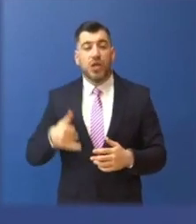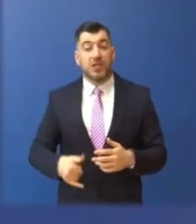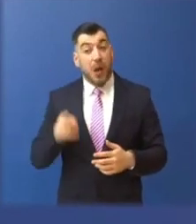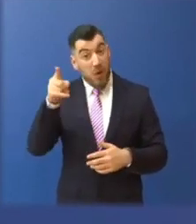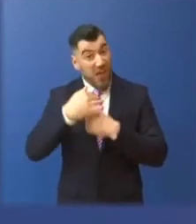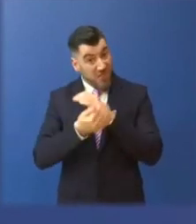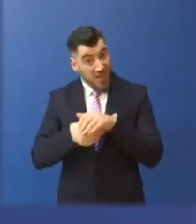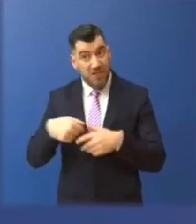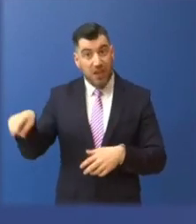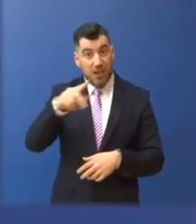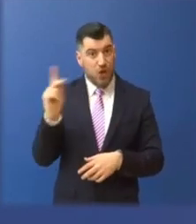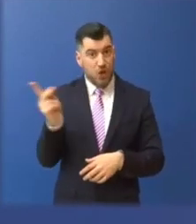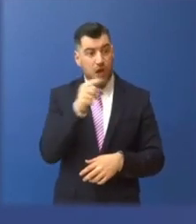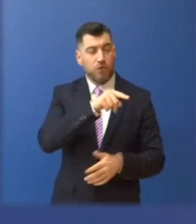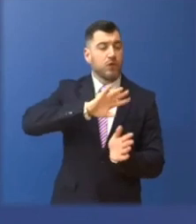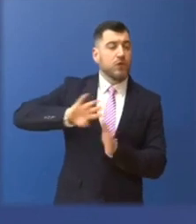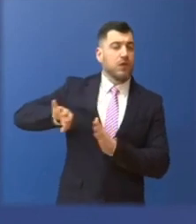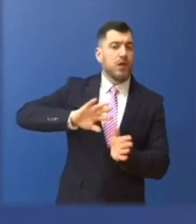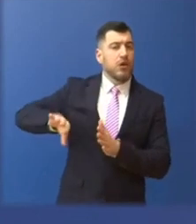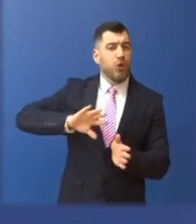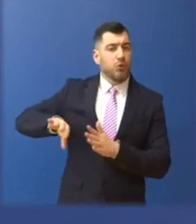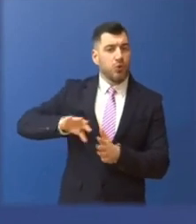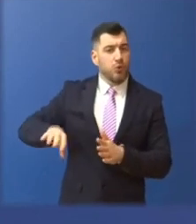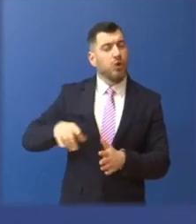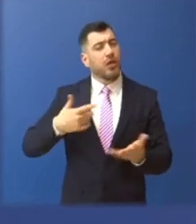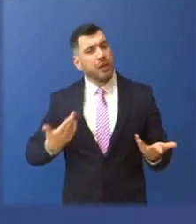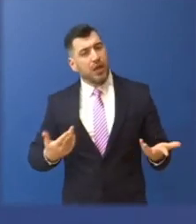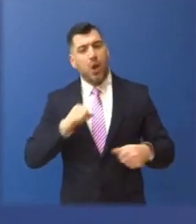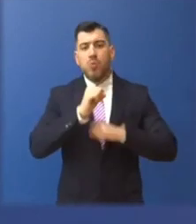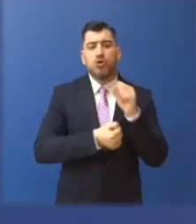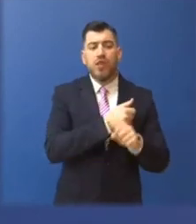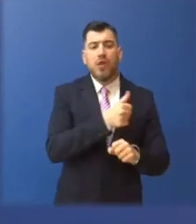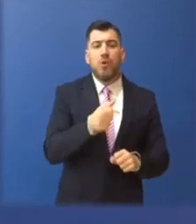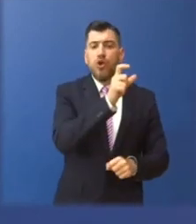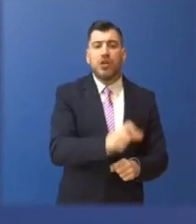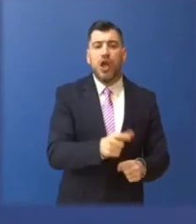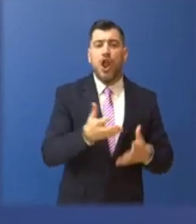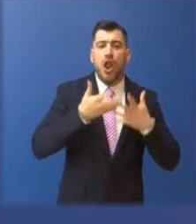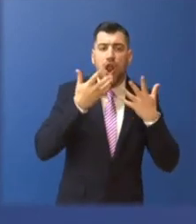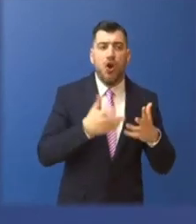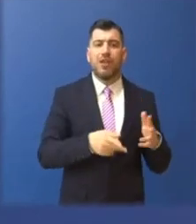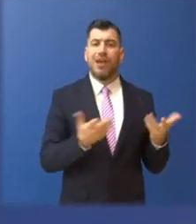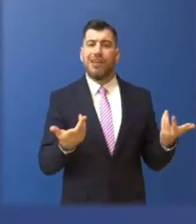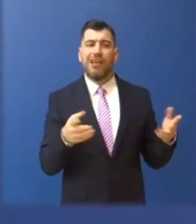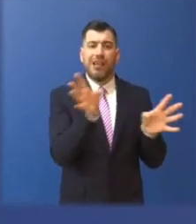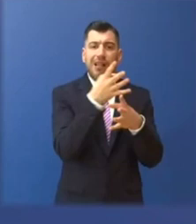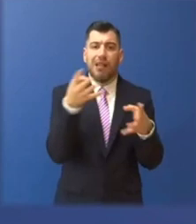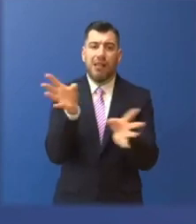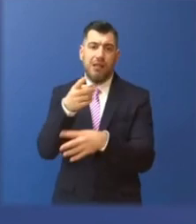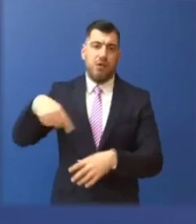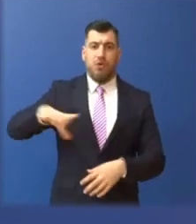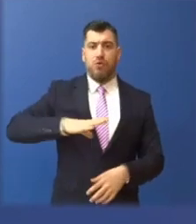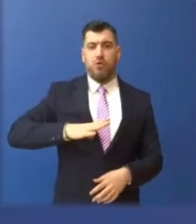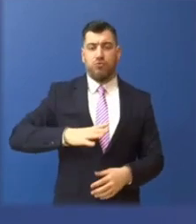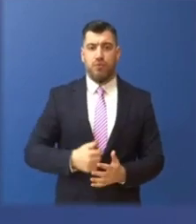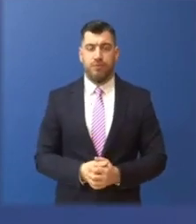που απασχολούν τους ανθρώπους και να την προσαρμόσει στις απαιτήσεις του προσωπικού φανατικού του ακροατηρίου.